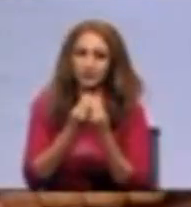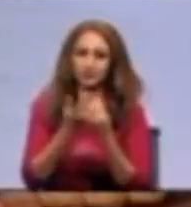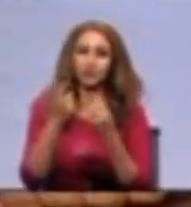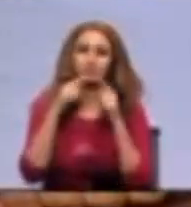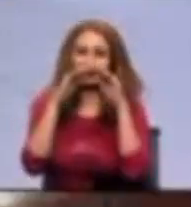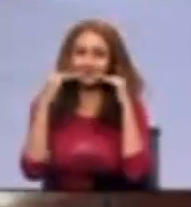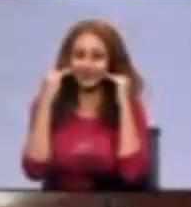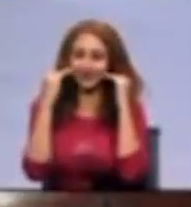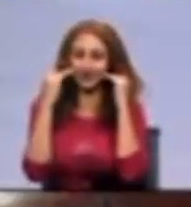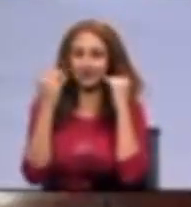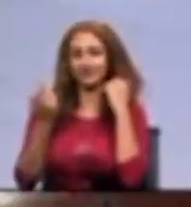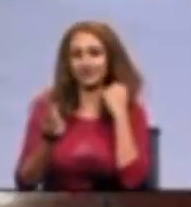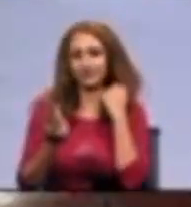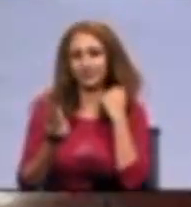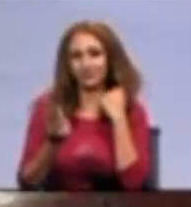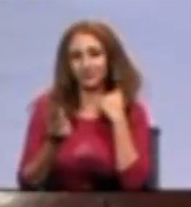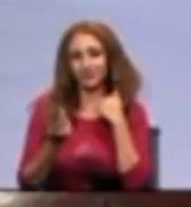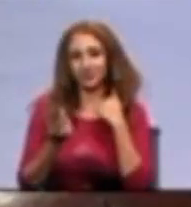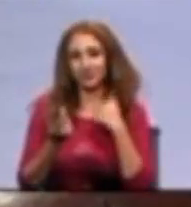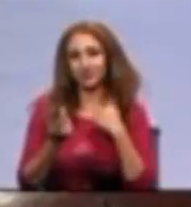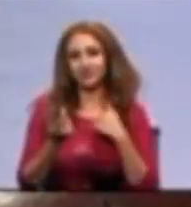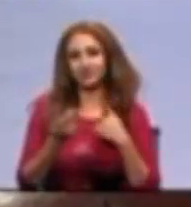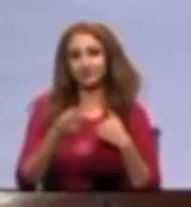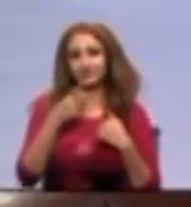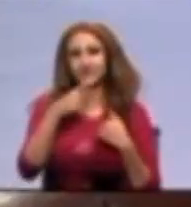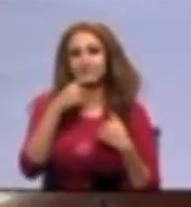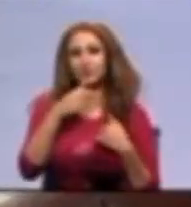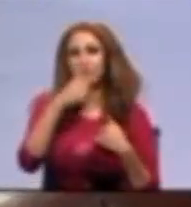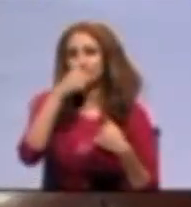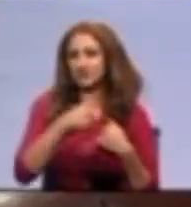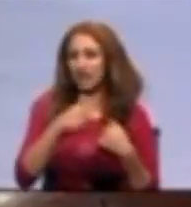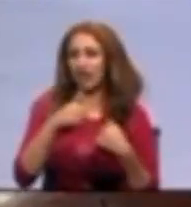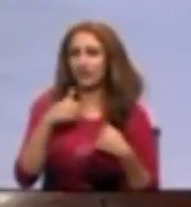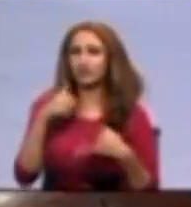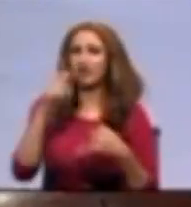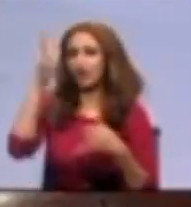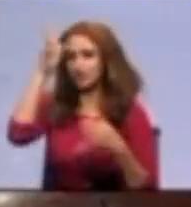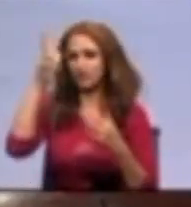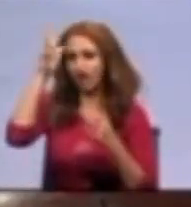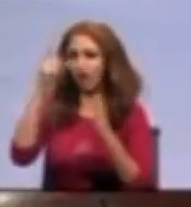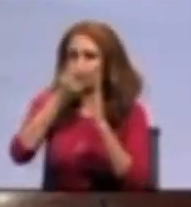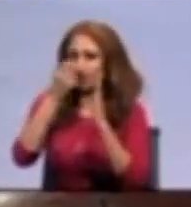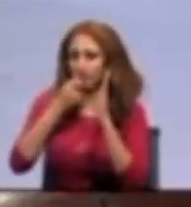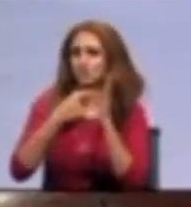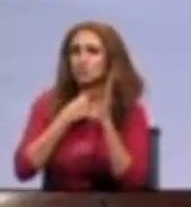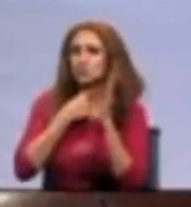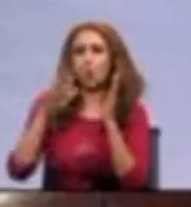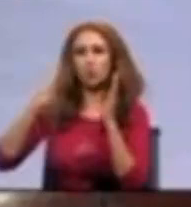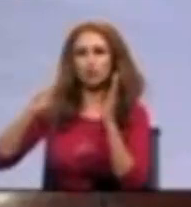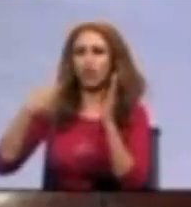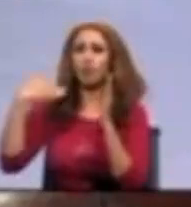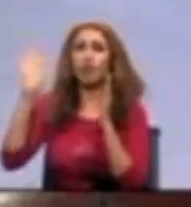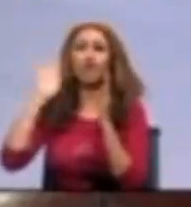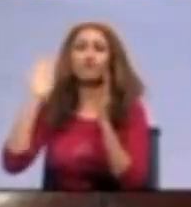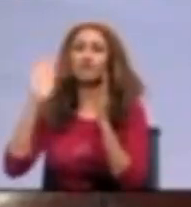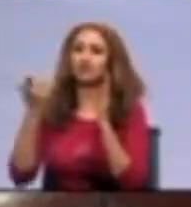تضحك تقول لي يا رولا شو بدك فيهم، ازعلي نهار اللي ما بيحكوا عنك، بالعكس كل ما يكتبوا عنك كل ما انك